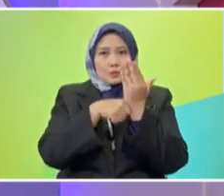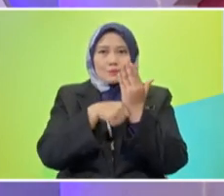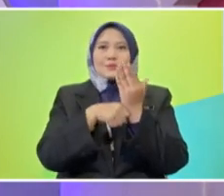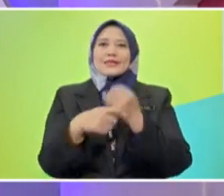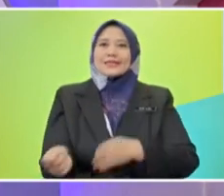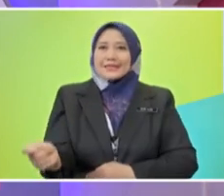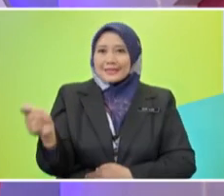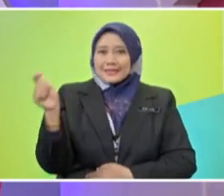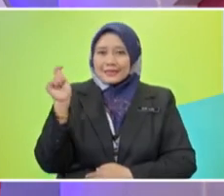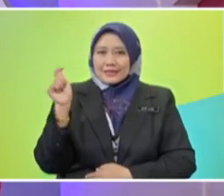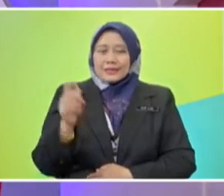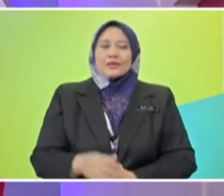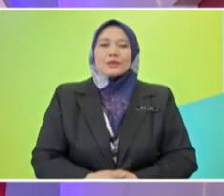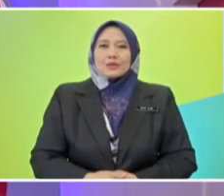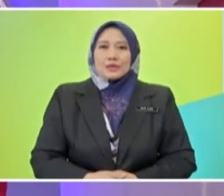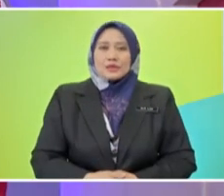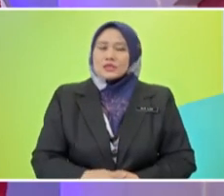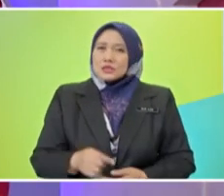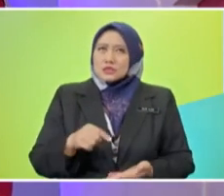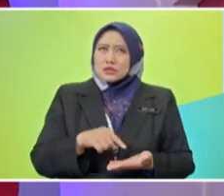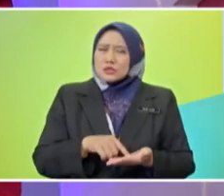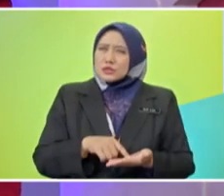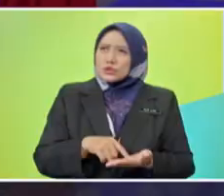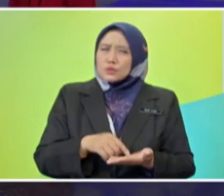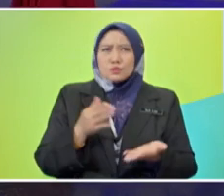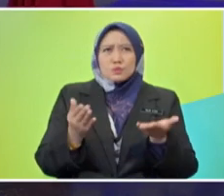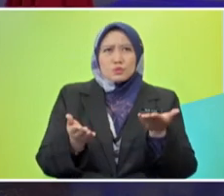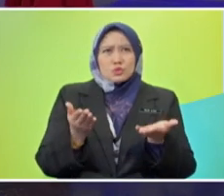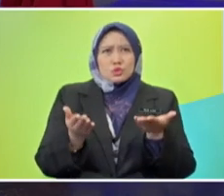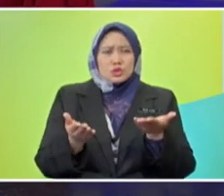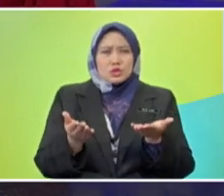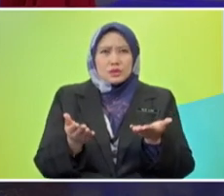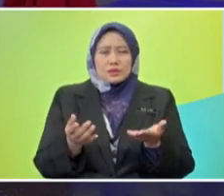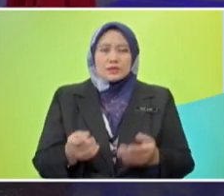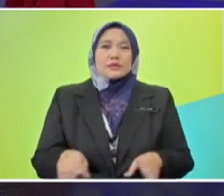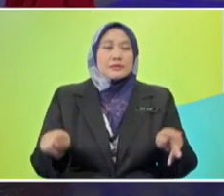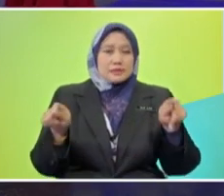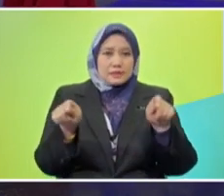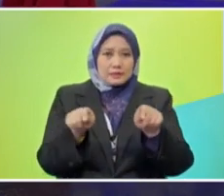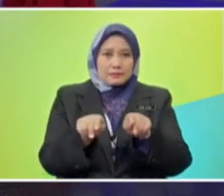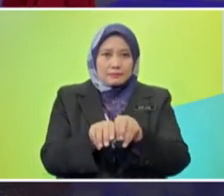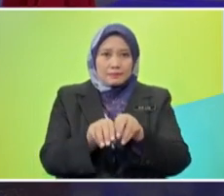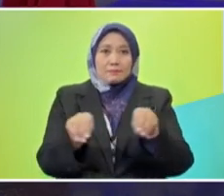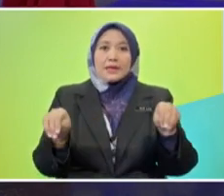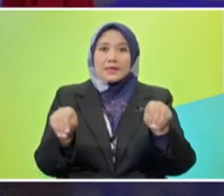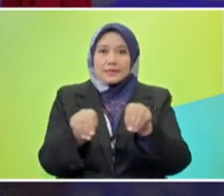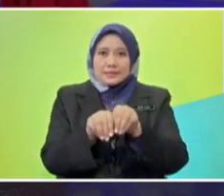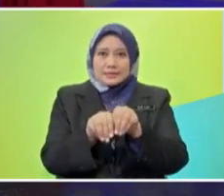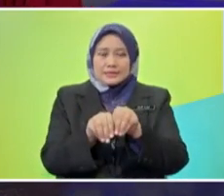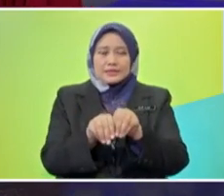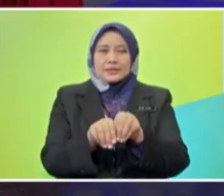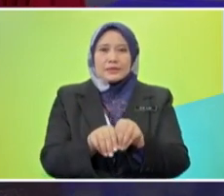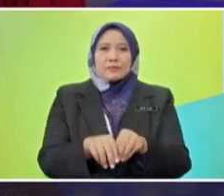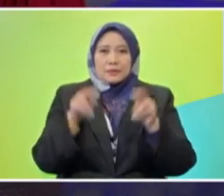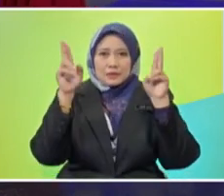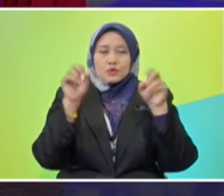bukan. Sebab kemahiran yang akan cikgu ajar pada hari ini ataupun aktivitinya ialah